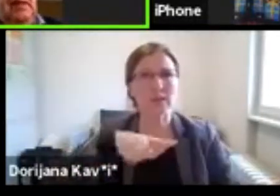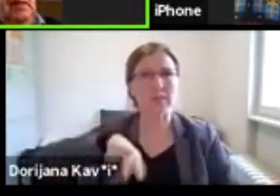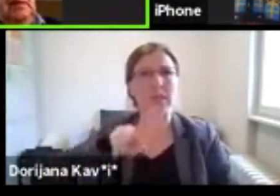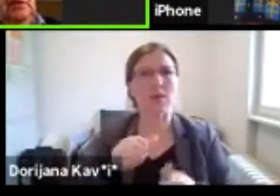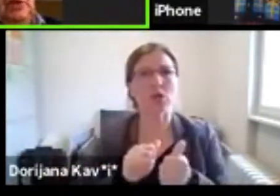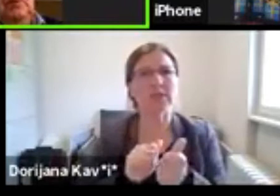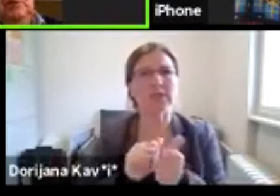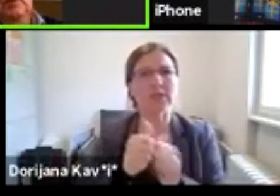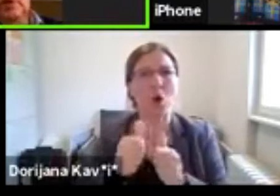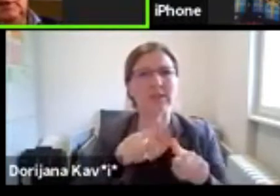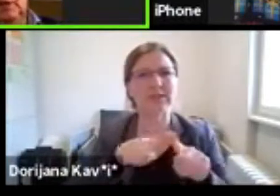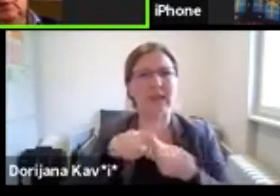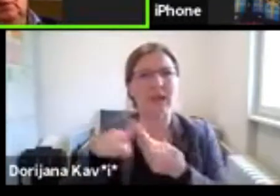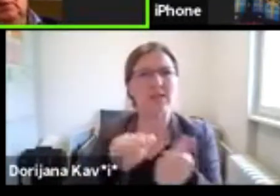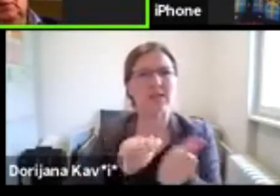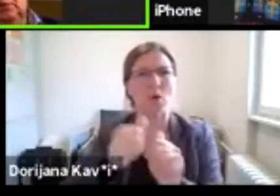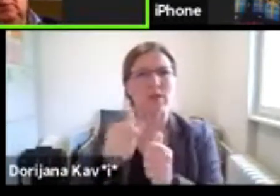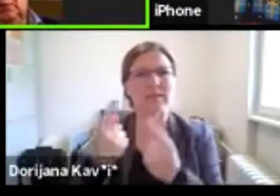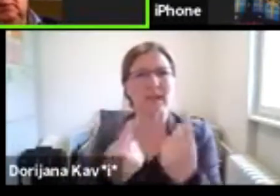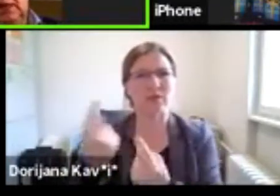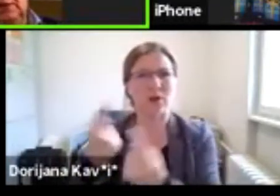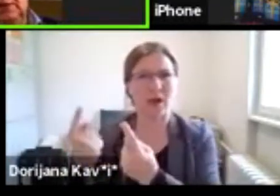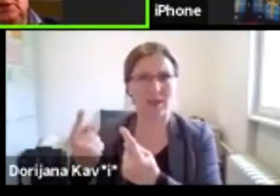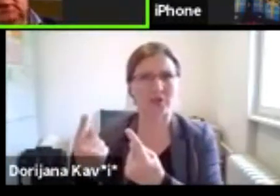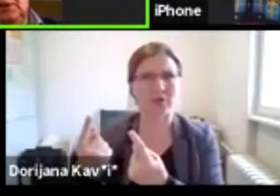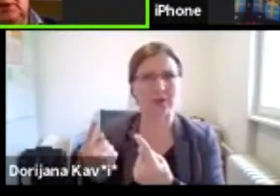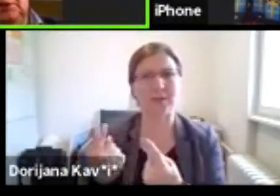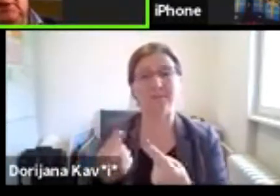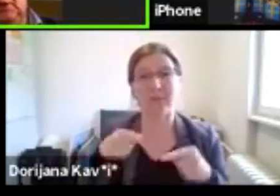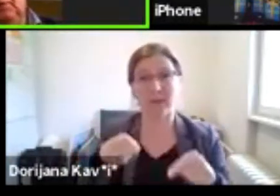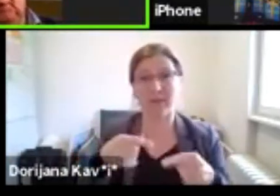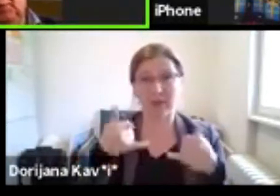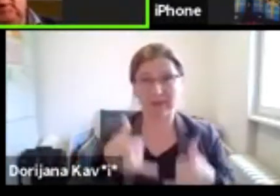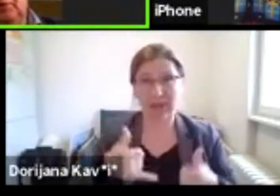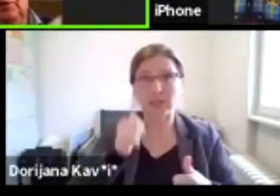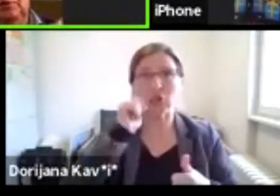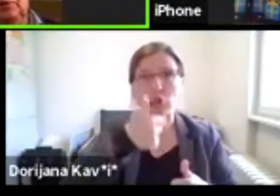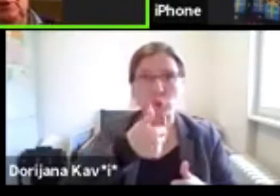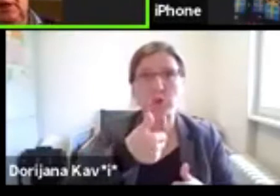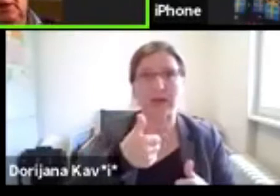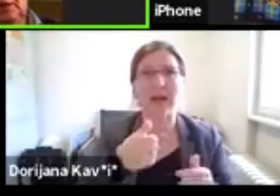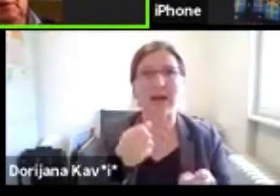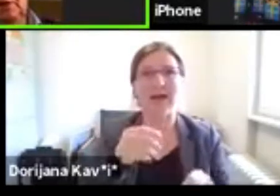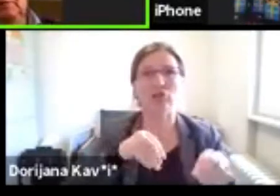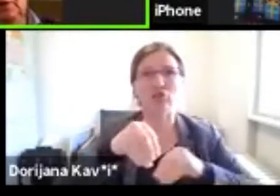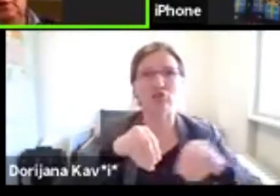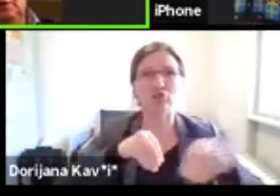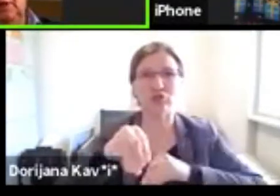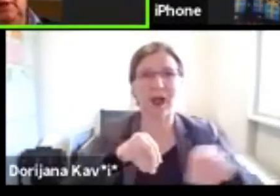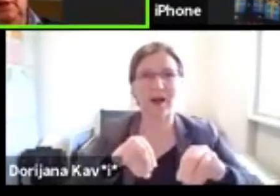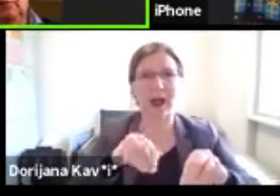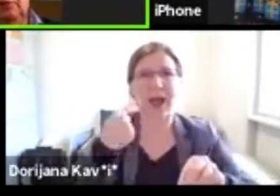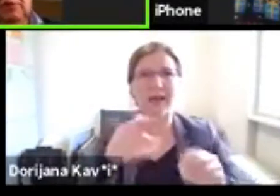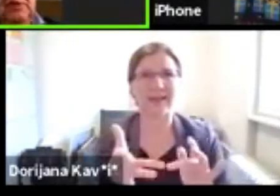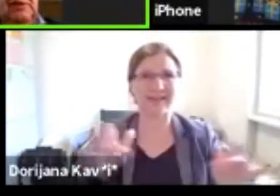oblicima dešavaju, pa sad i u ovom, danas i sutra dečki igraju, na primjer, i virtualno šah, velim virtualno